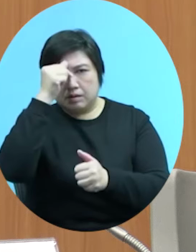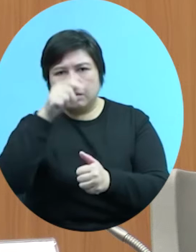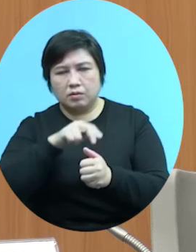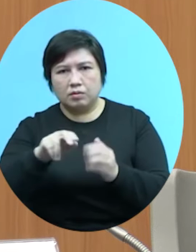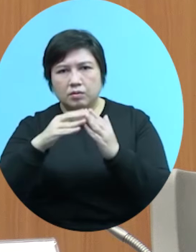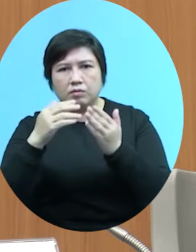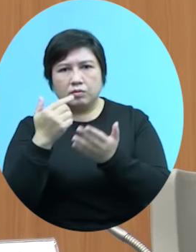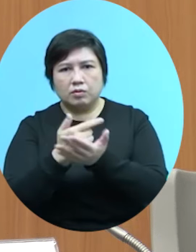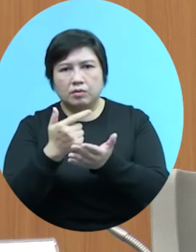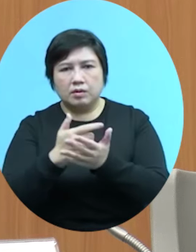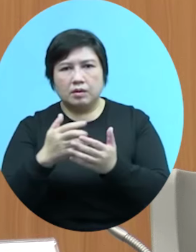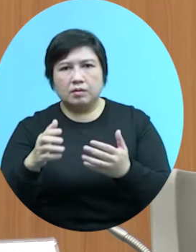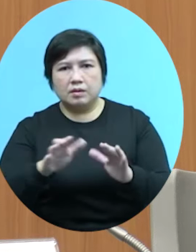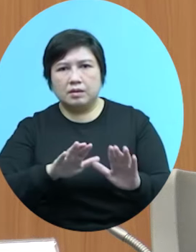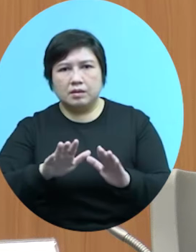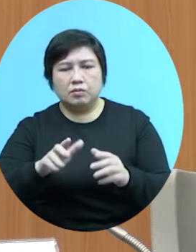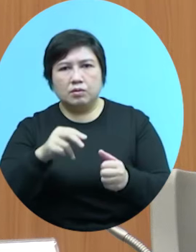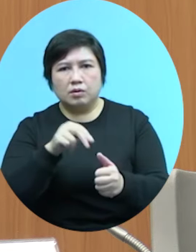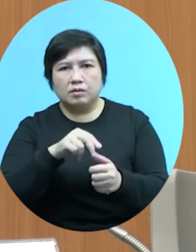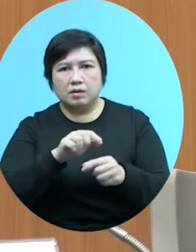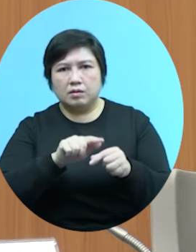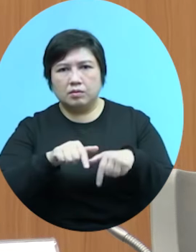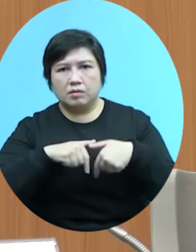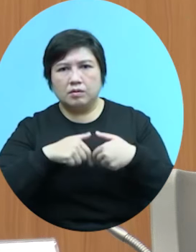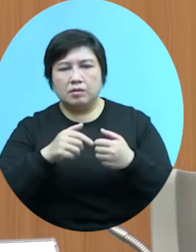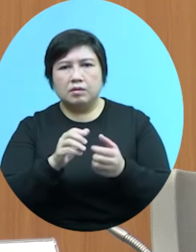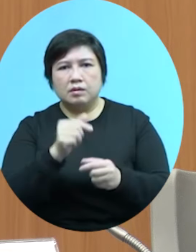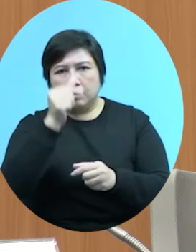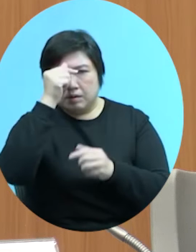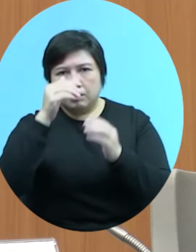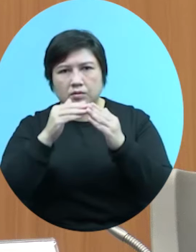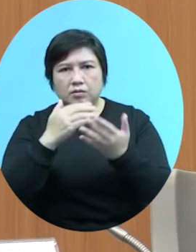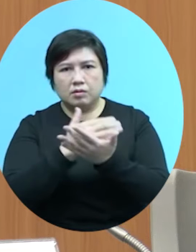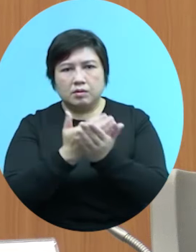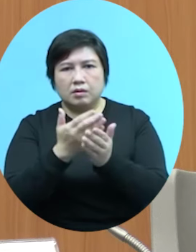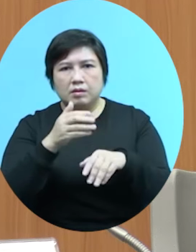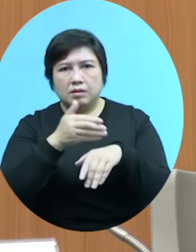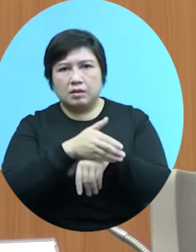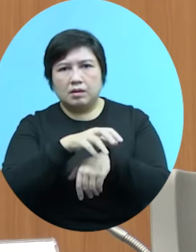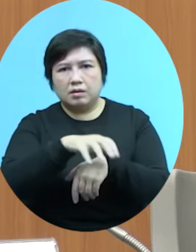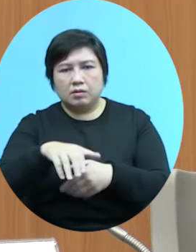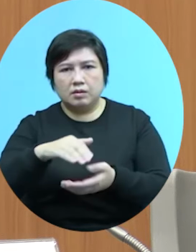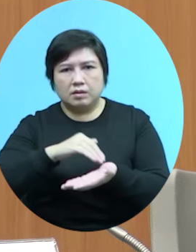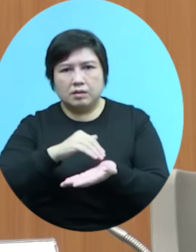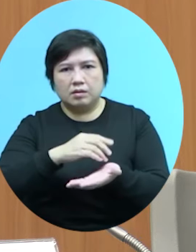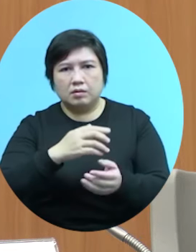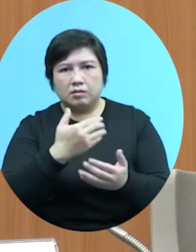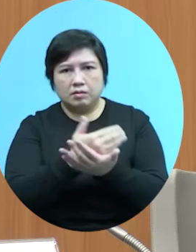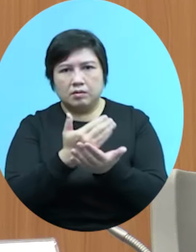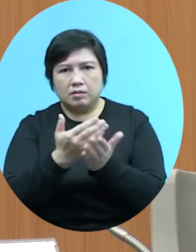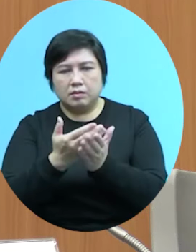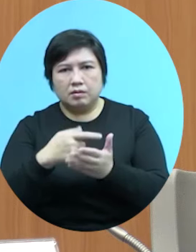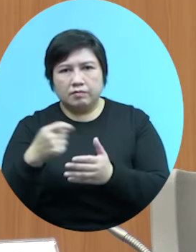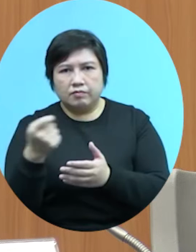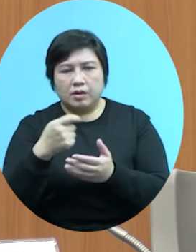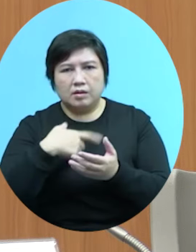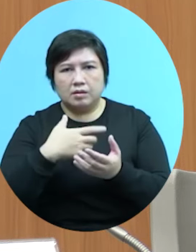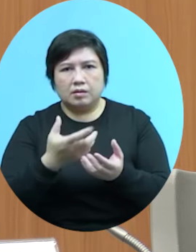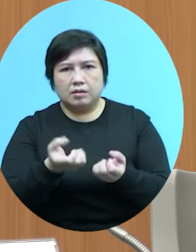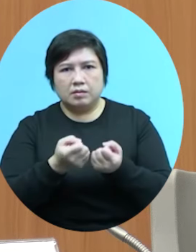局的重大事故控制中心會協調各個醫院和社區治療設施盡快安排病人接受治療